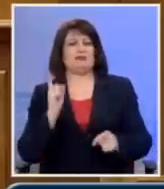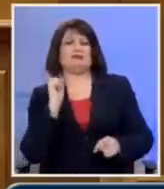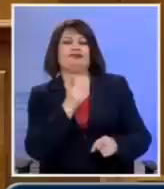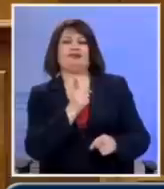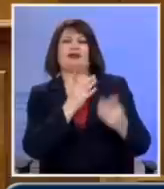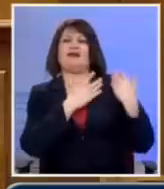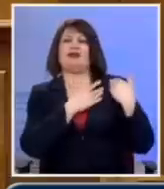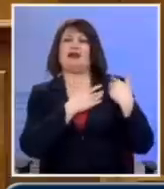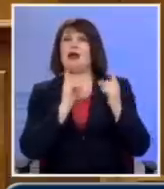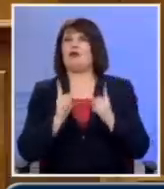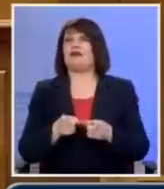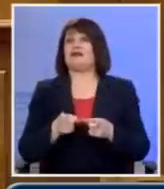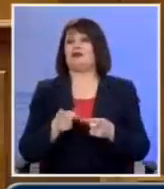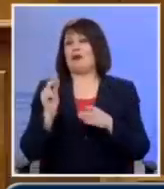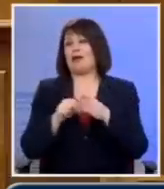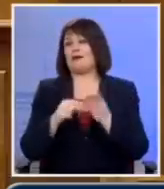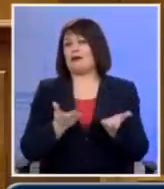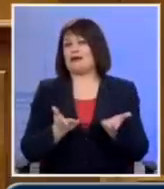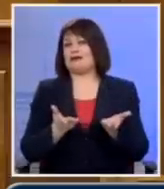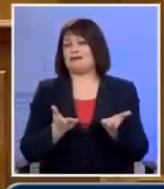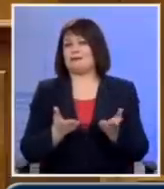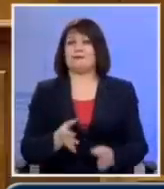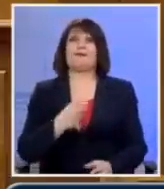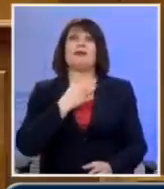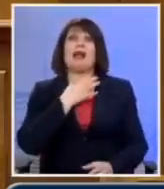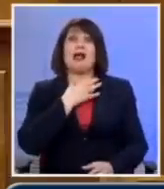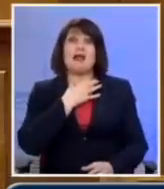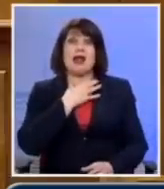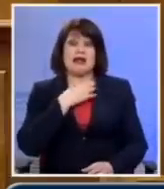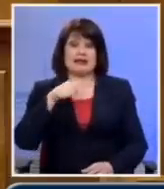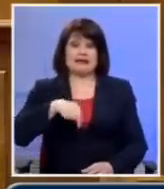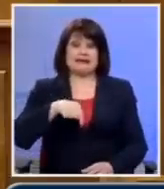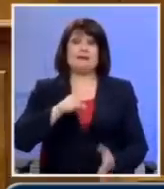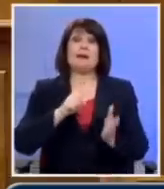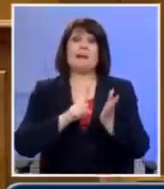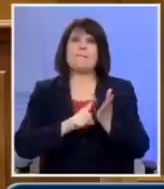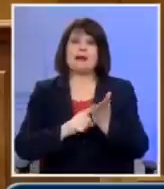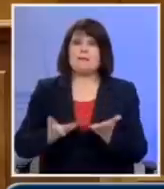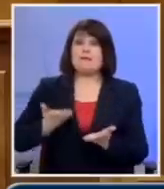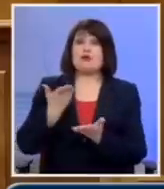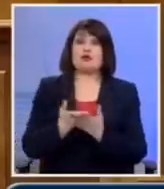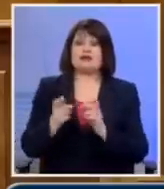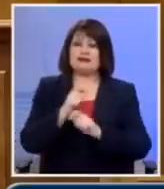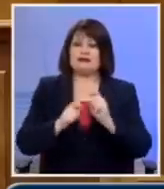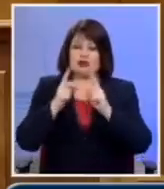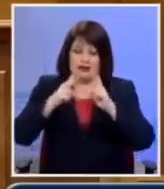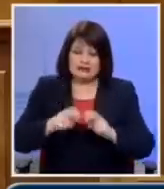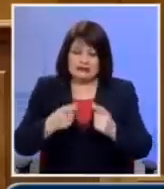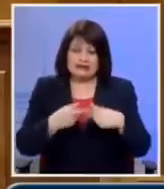την ετιμιγορία του. Η ανάγκη όμως που έρχεται σήμερα να καλύψει η πρόταση για δημιουργία Εξεταστικής